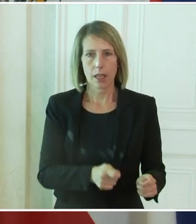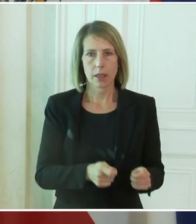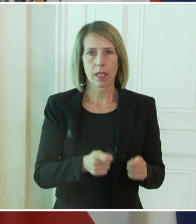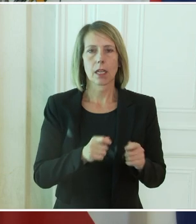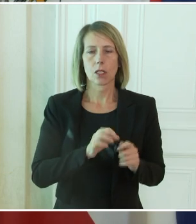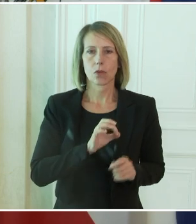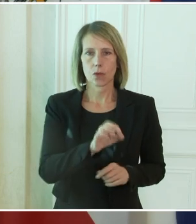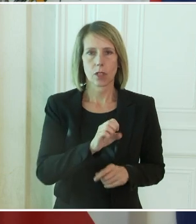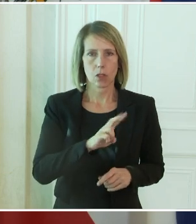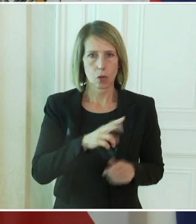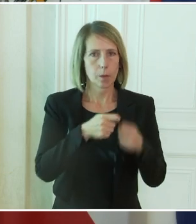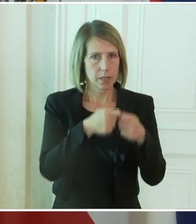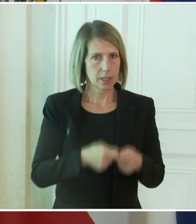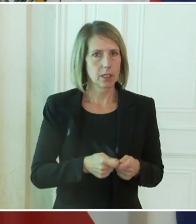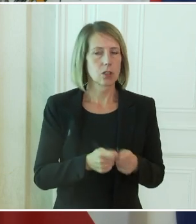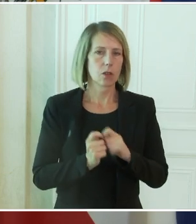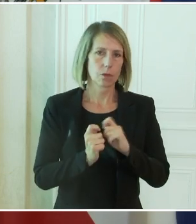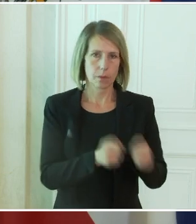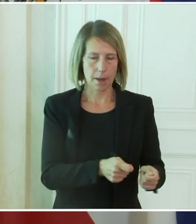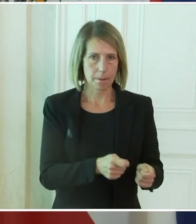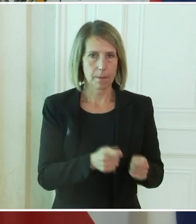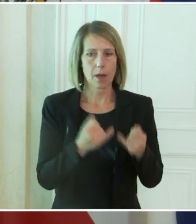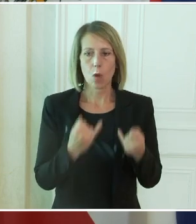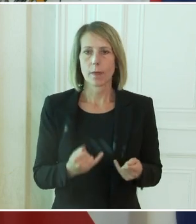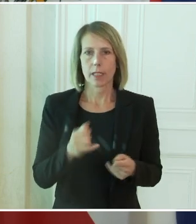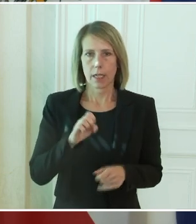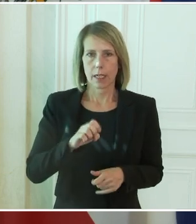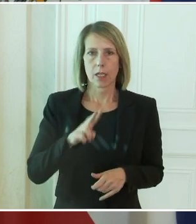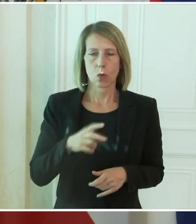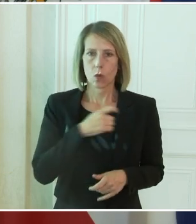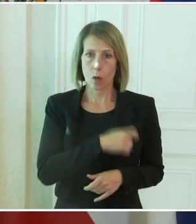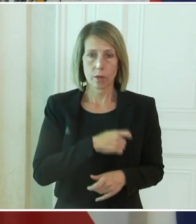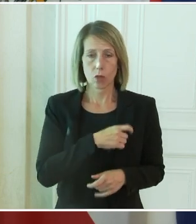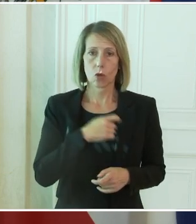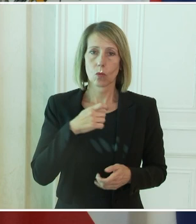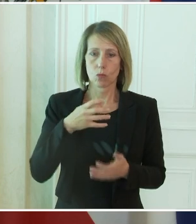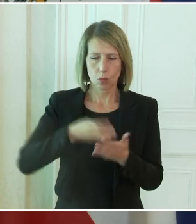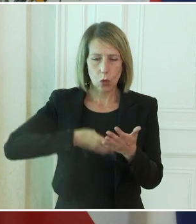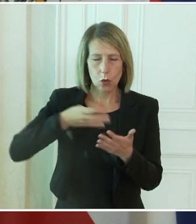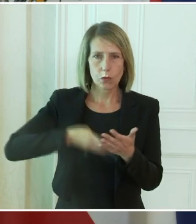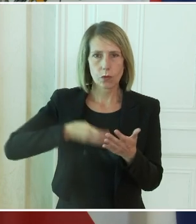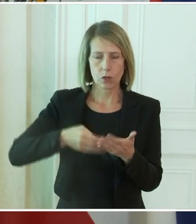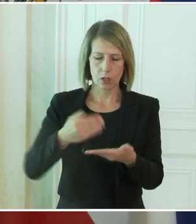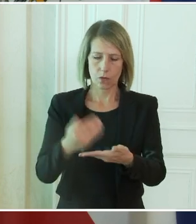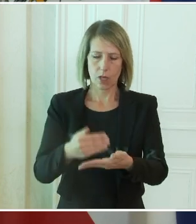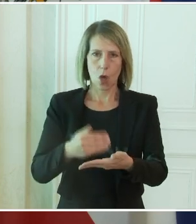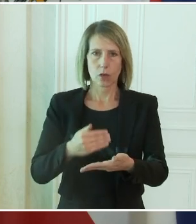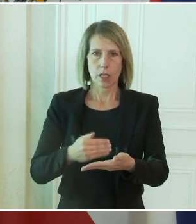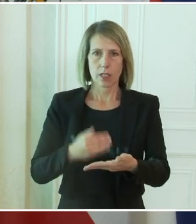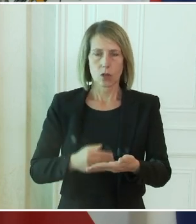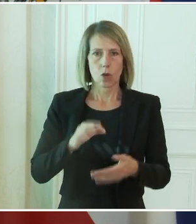Union zu stellen. Derzeit prüft die Europäische Kommission, ob die Voraussetzungen für